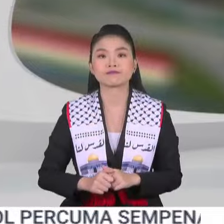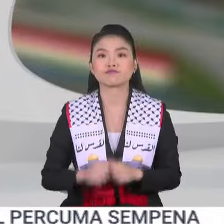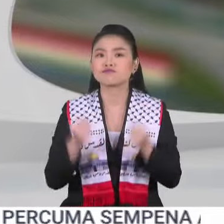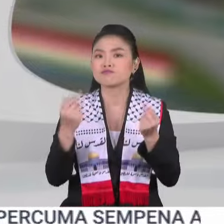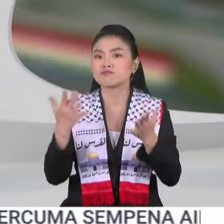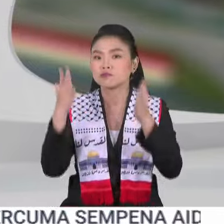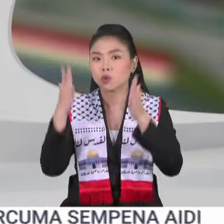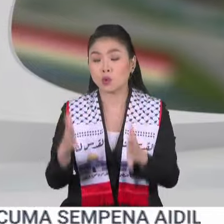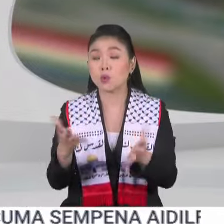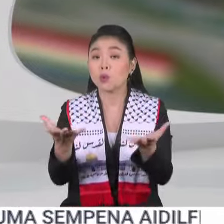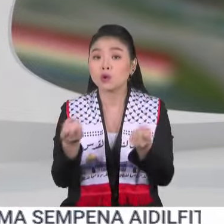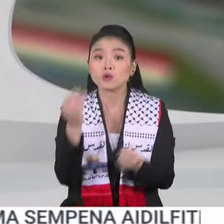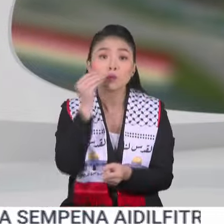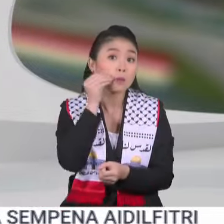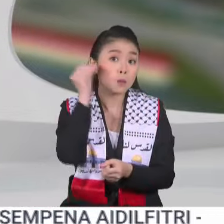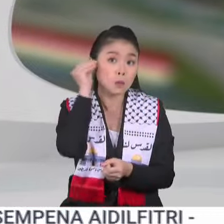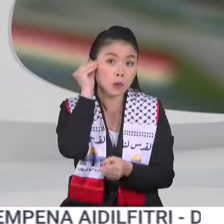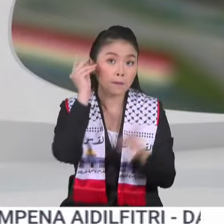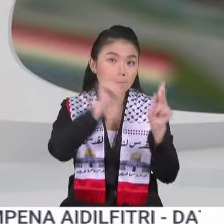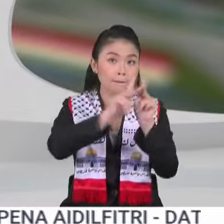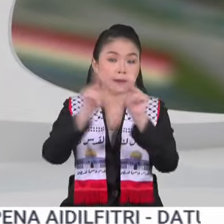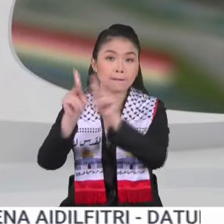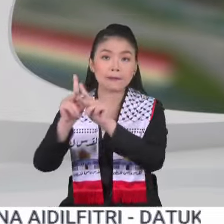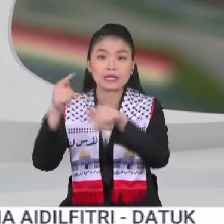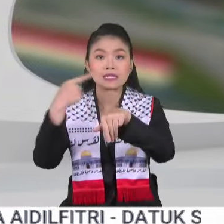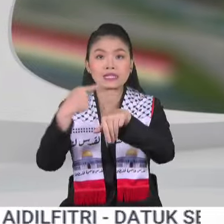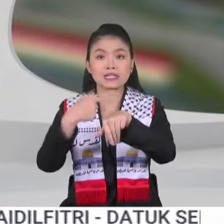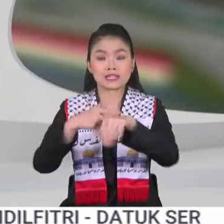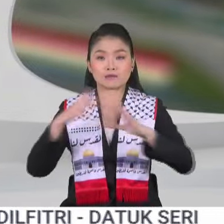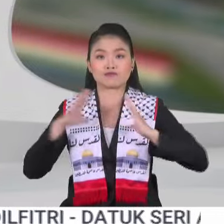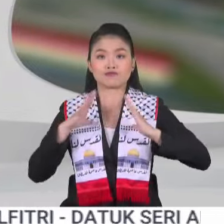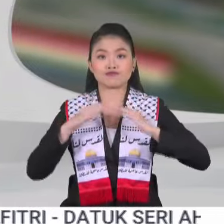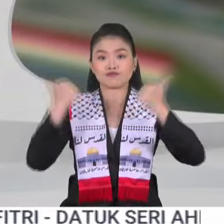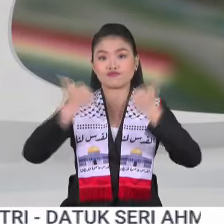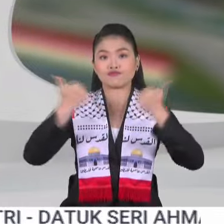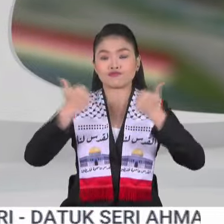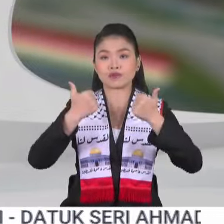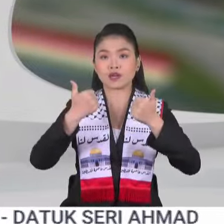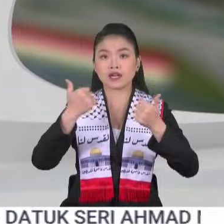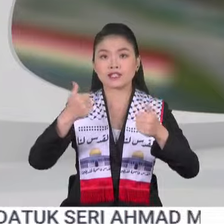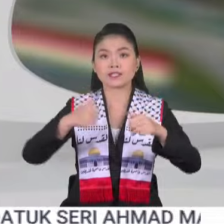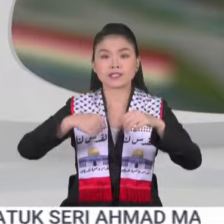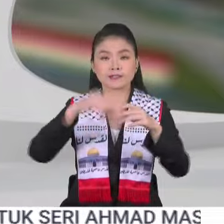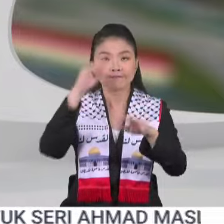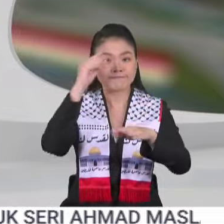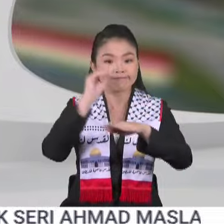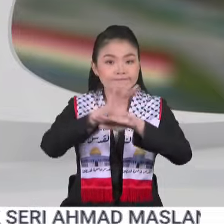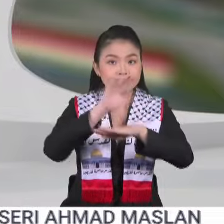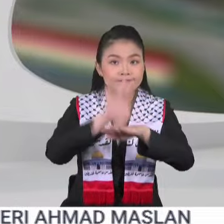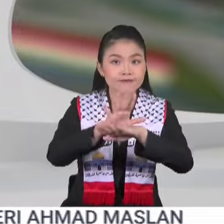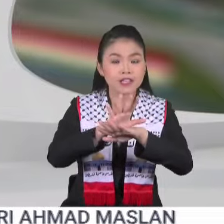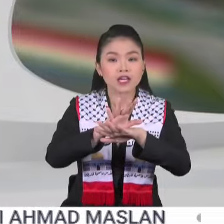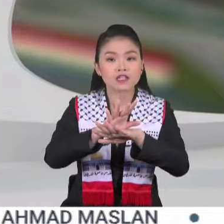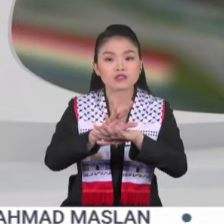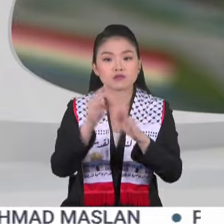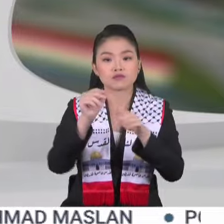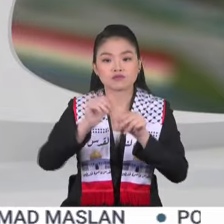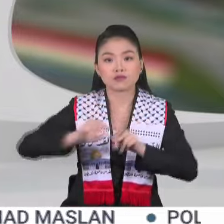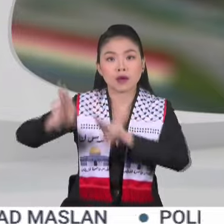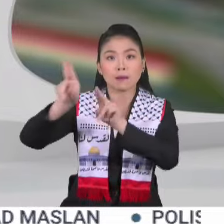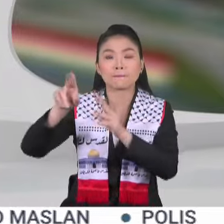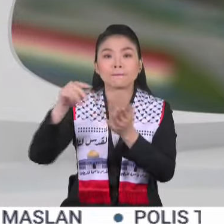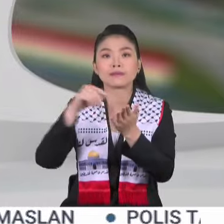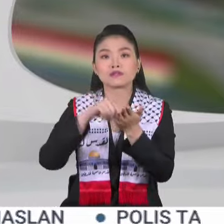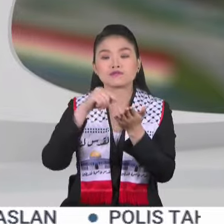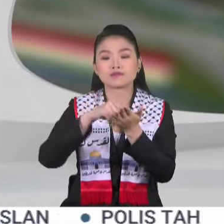Orang ramai yang ingin pulang ke kampung sempena dengan cuti Aidilfitri disarankan mengemas kini maklumat menerusi aplikasi Volunteer Smartphone Patrol